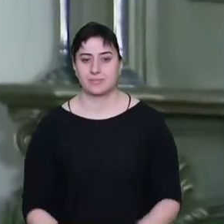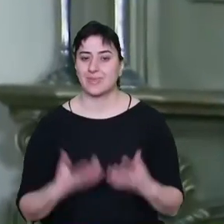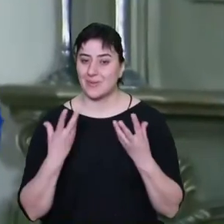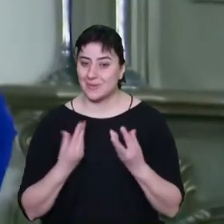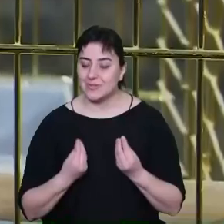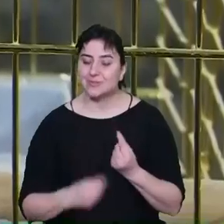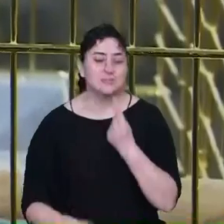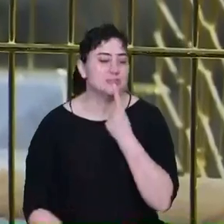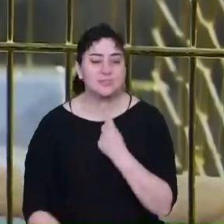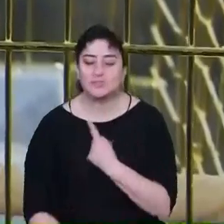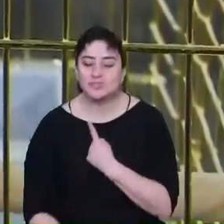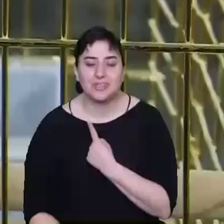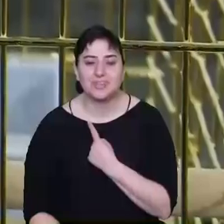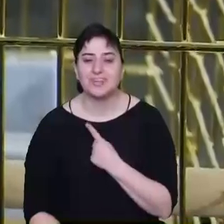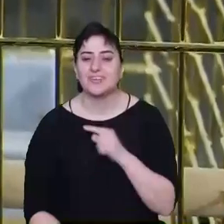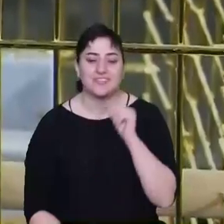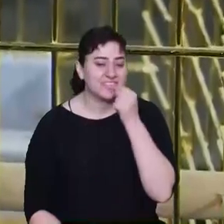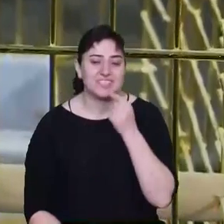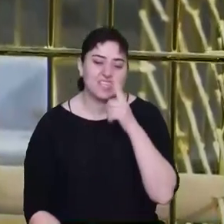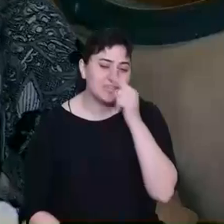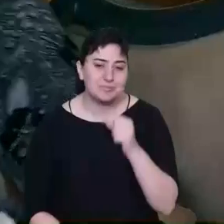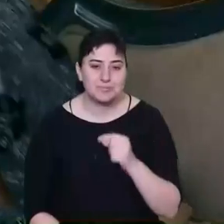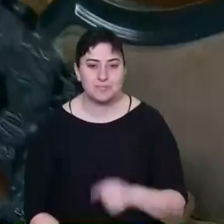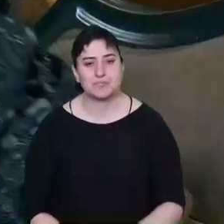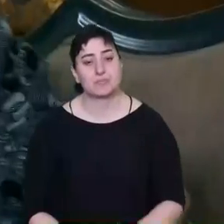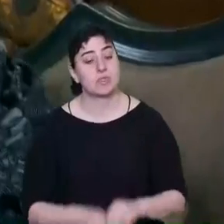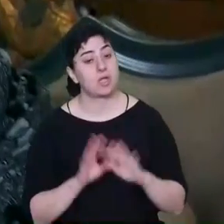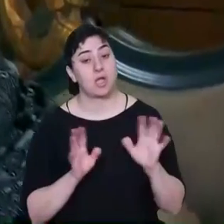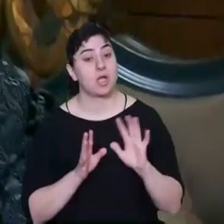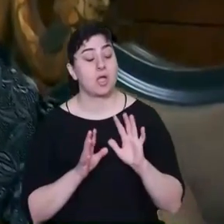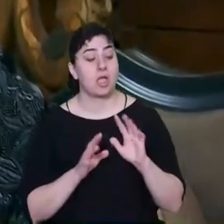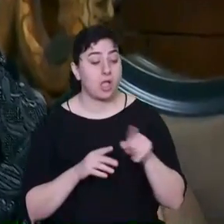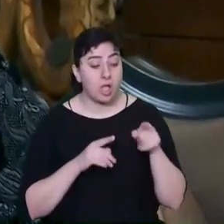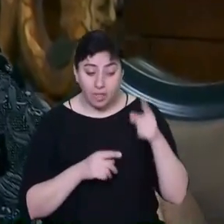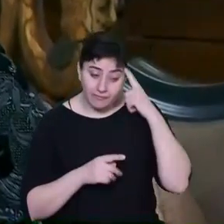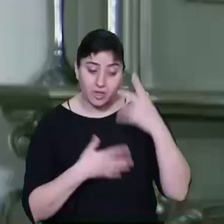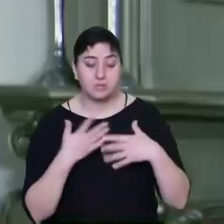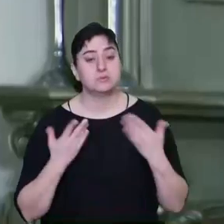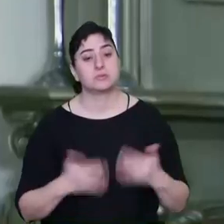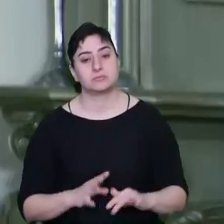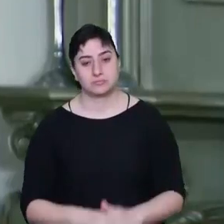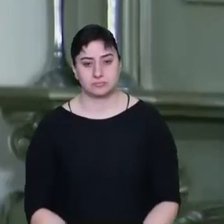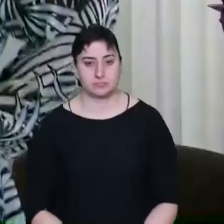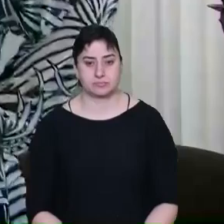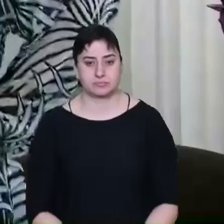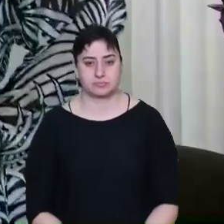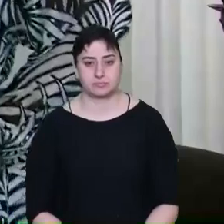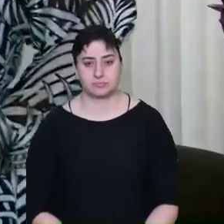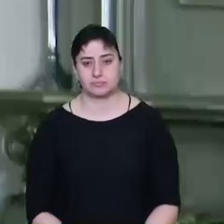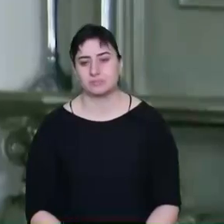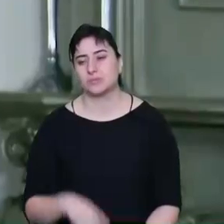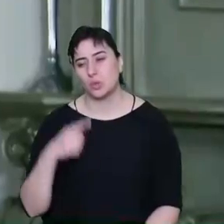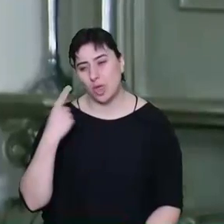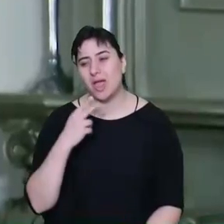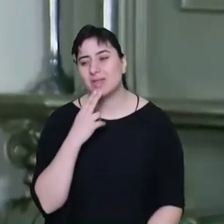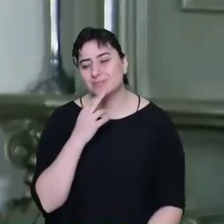Evet, söyle bakalım papi, fıstık kim canım? Aa, hayır, jüriyi etkilemeye çalışma, rica ediyorum. Evet Riya